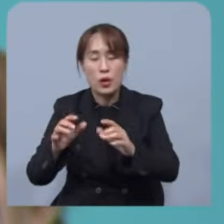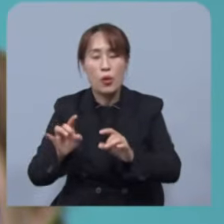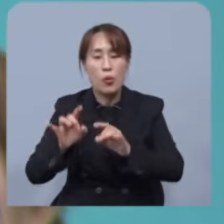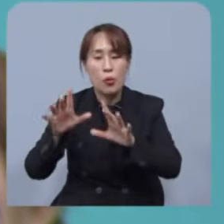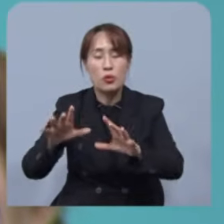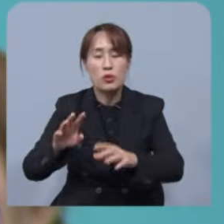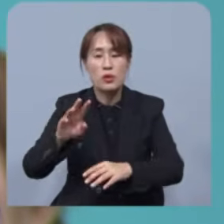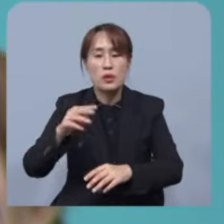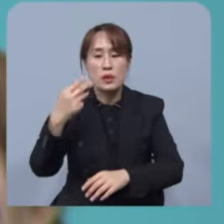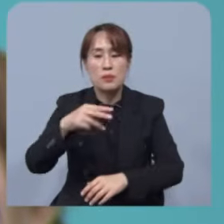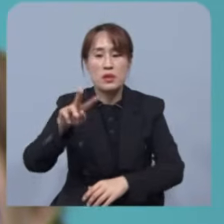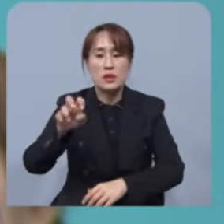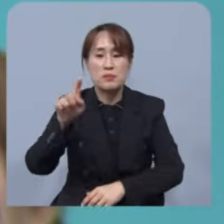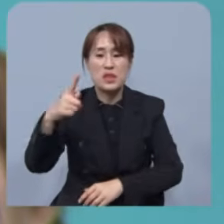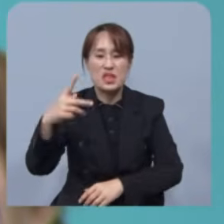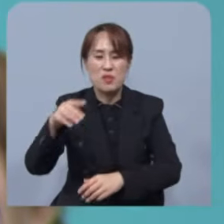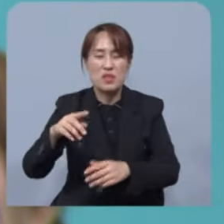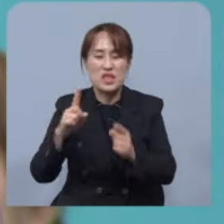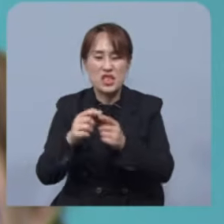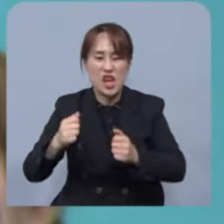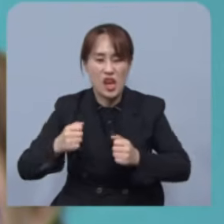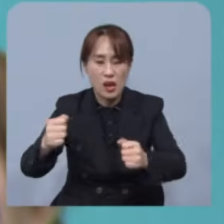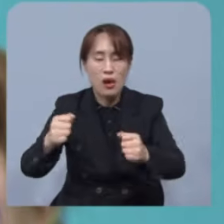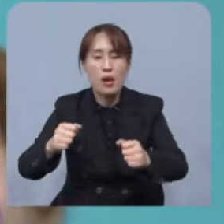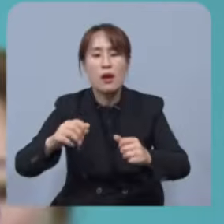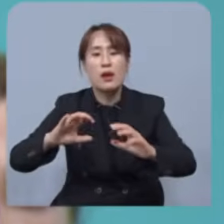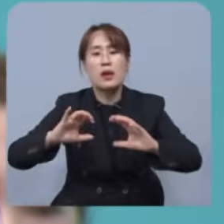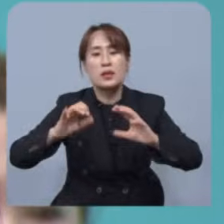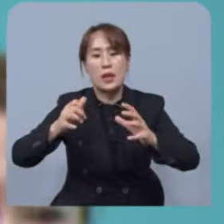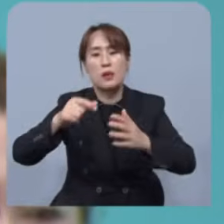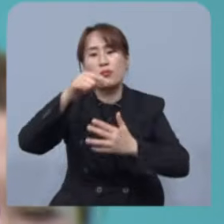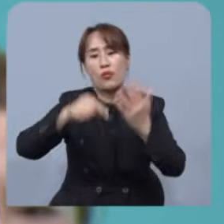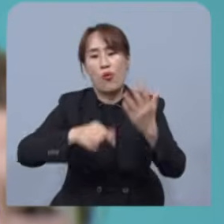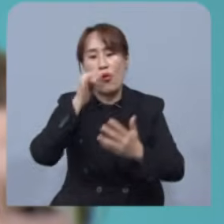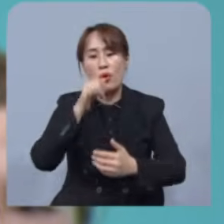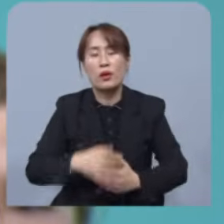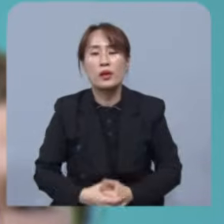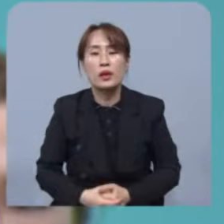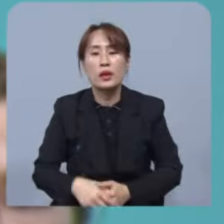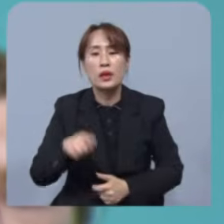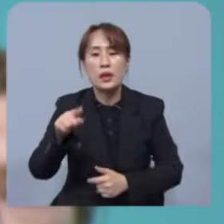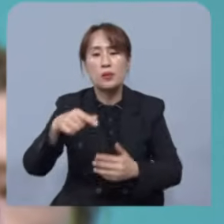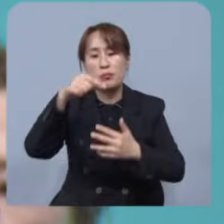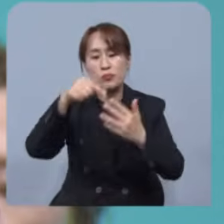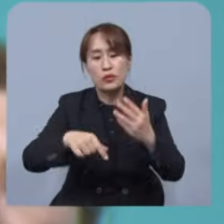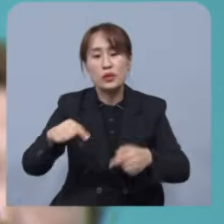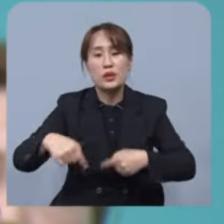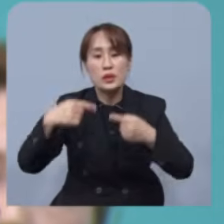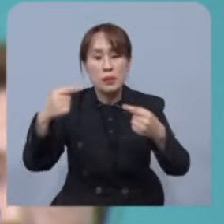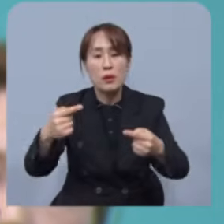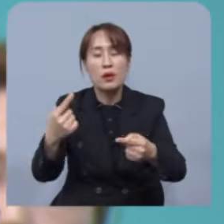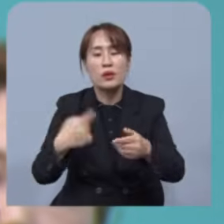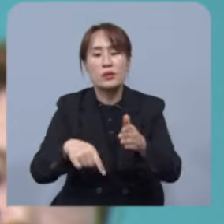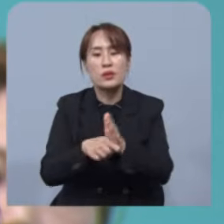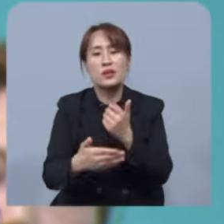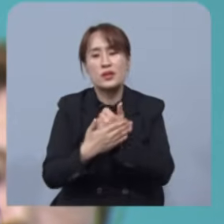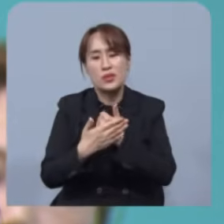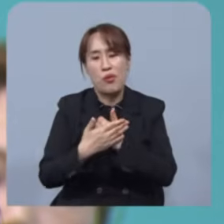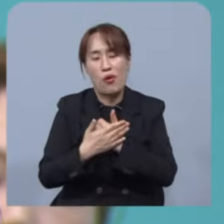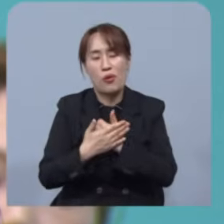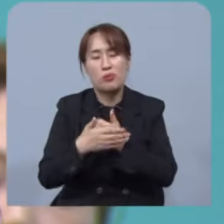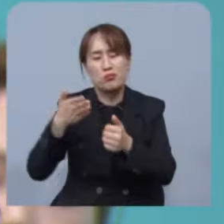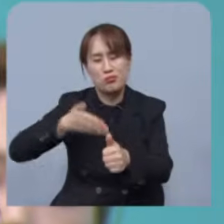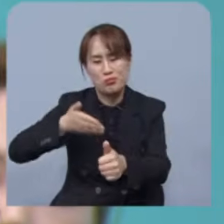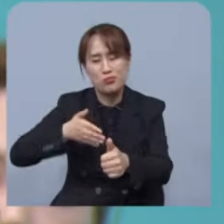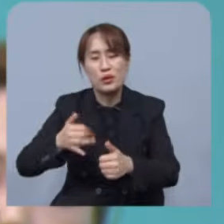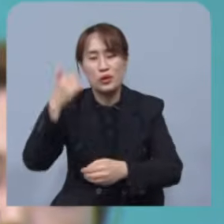3,021km를 종단하는 세계적인 프로젝트입니다. 이 프로젝트에 참여할 수 있도록 지원해 주셔서